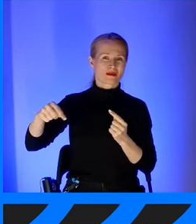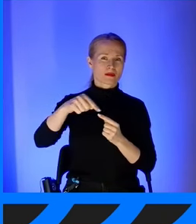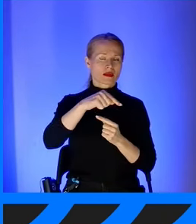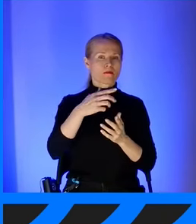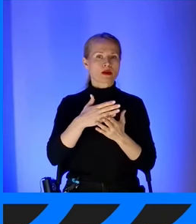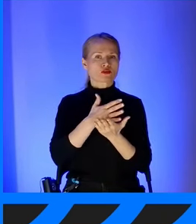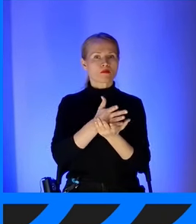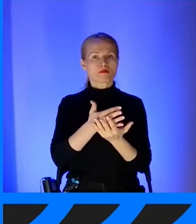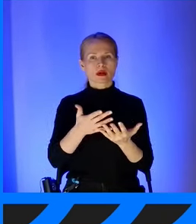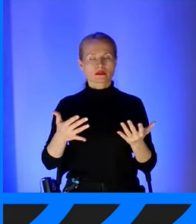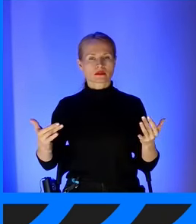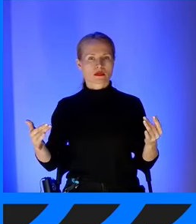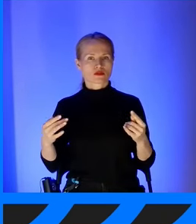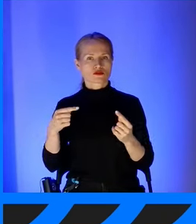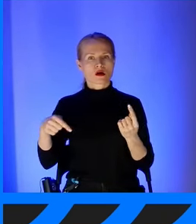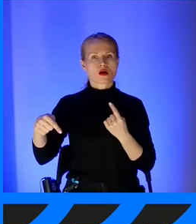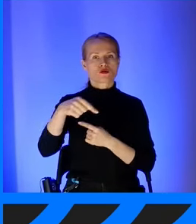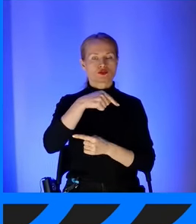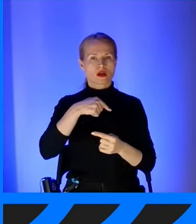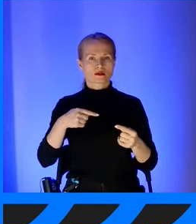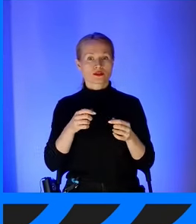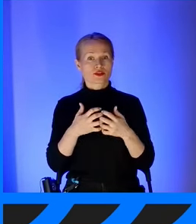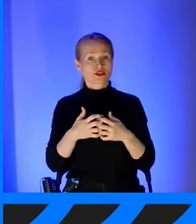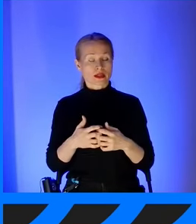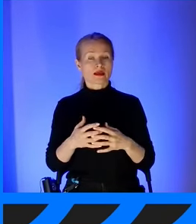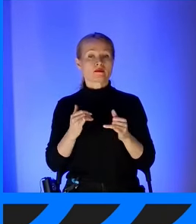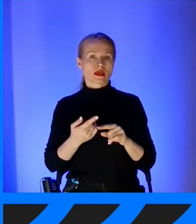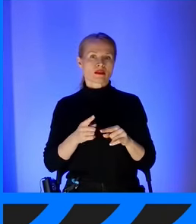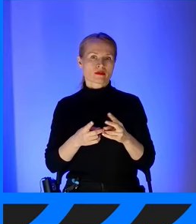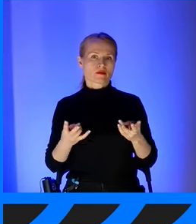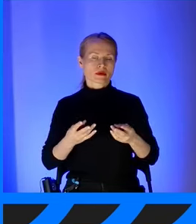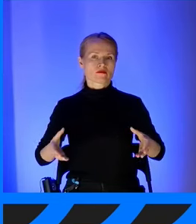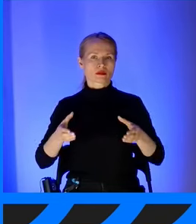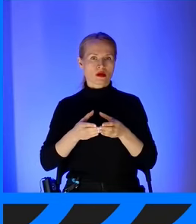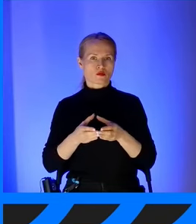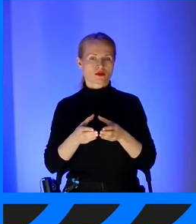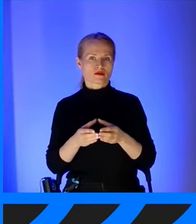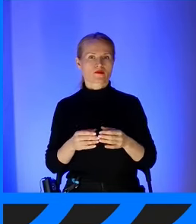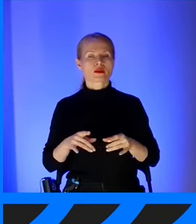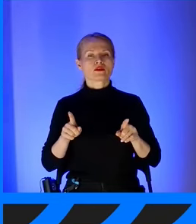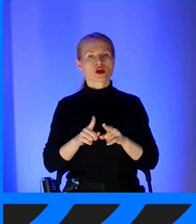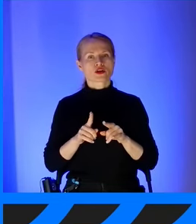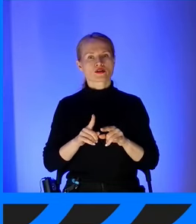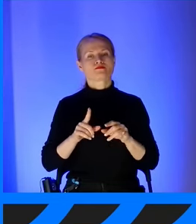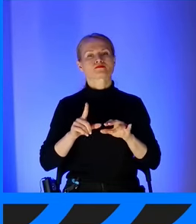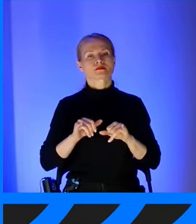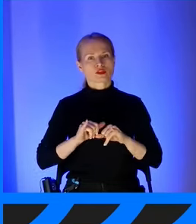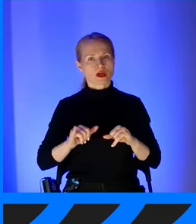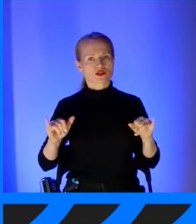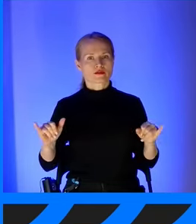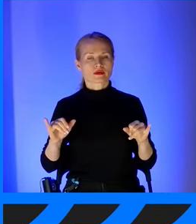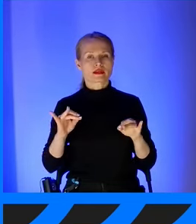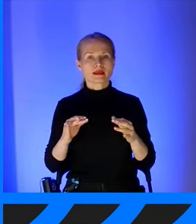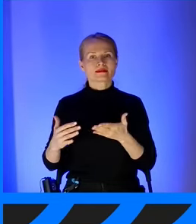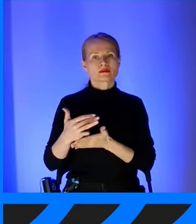достаточно здесь сложен для этого необходимо сообщество конечно тиражирование То есть это определение кто это будет делать как это будет и сбор